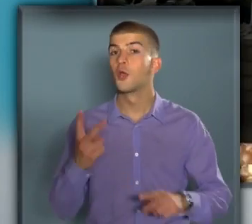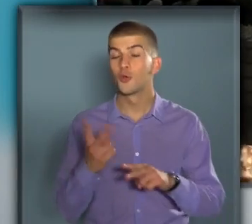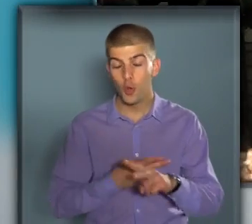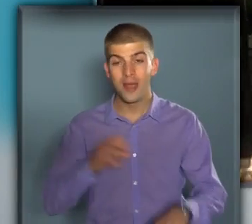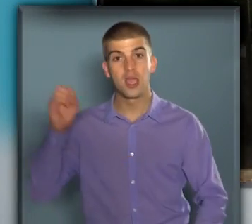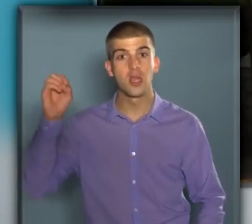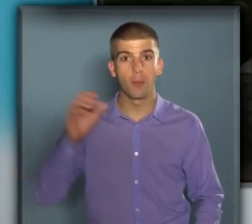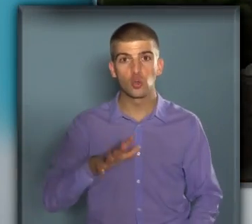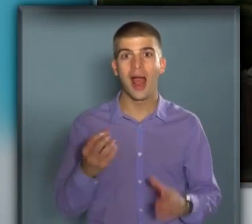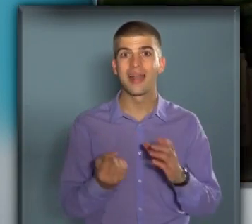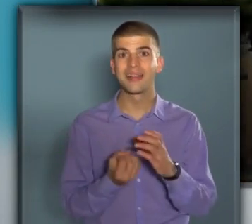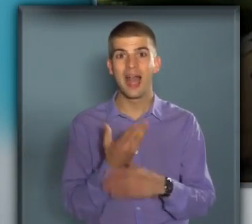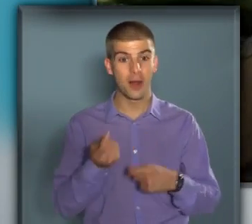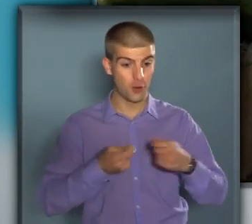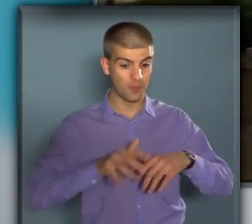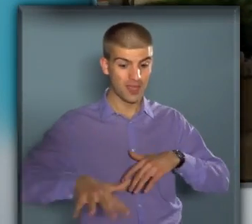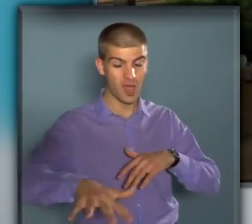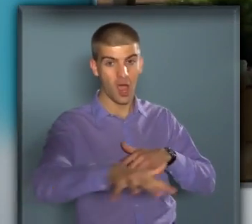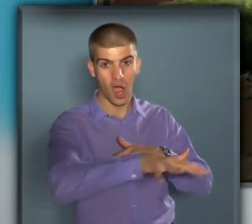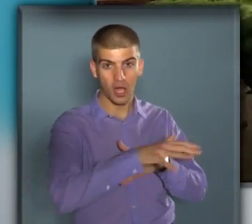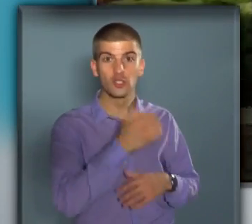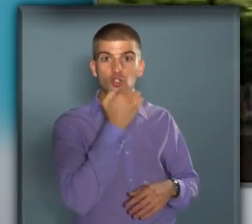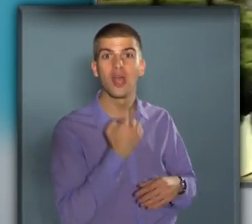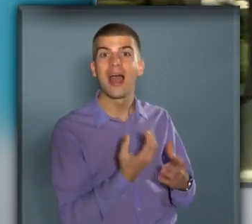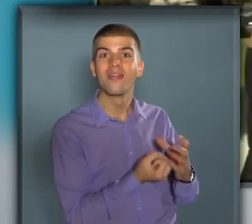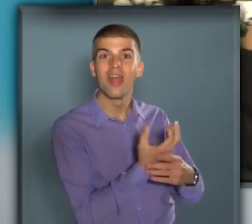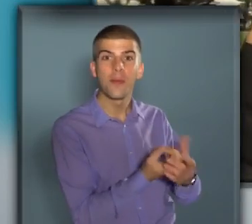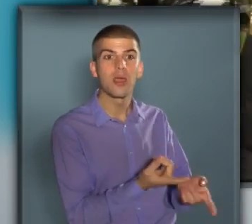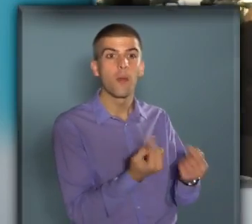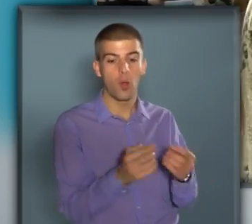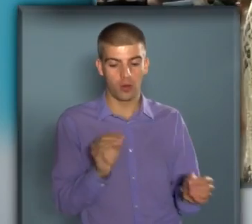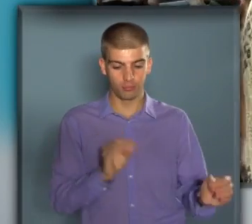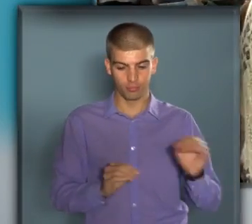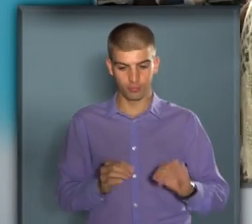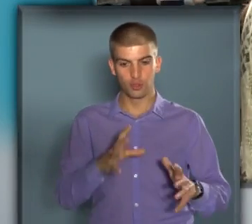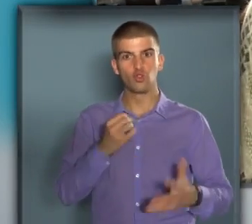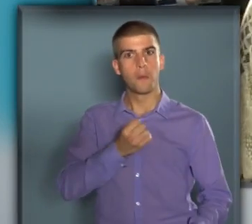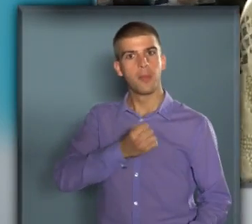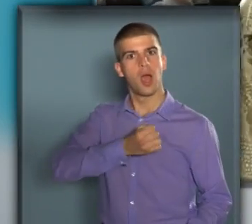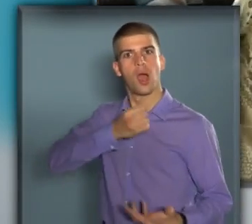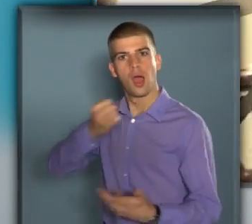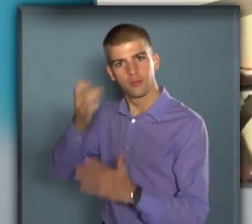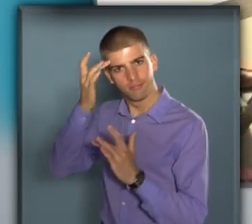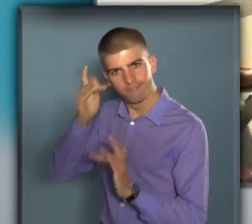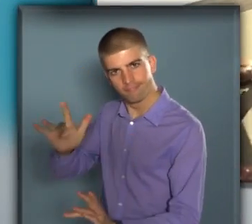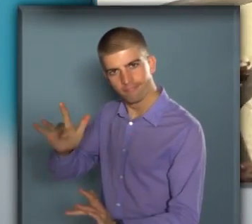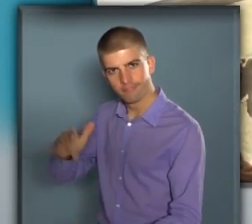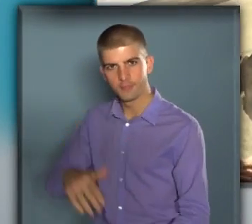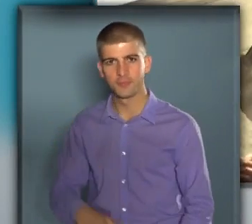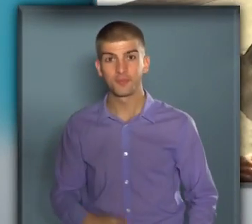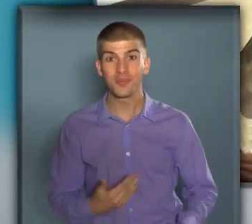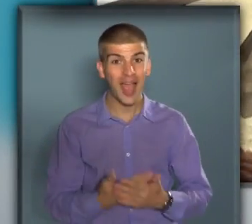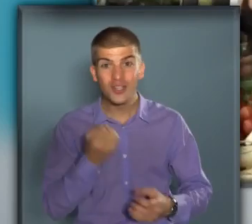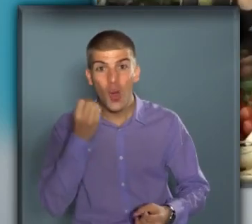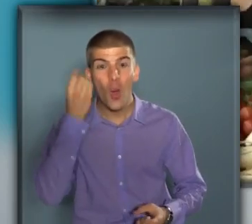A kőbányai napsugártermelői piacon a felajánlók saját termékeiből összeállított élelmiszercsomagjait kapták a rászorulók.